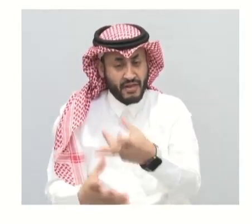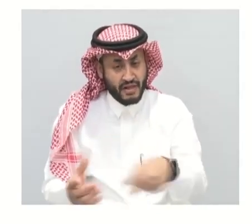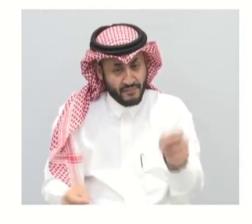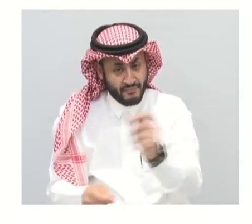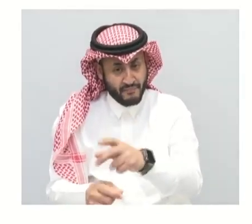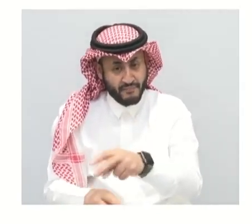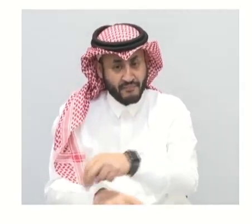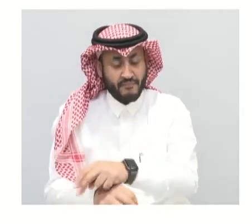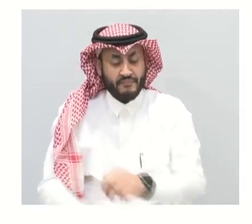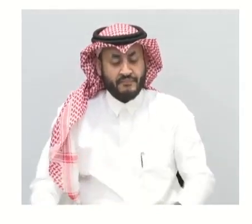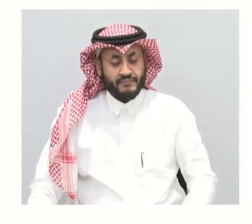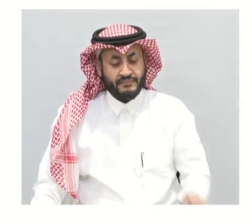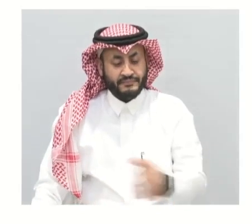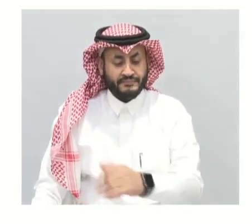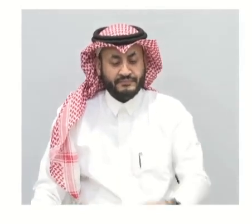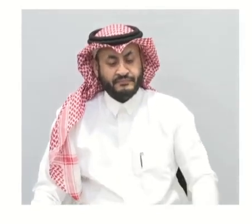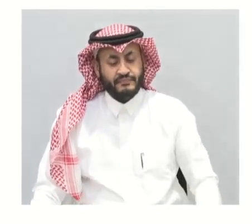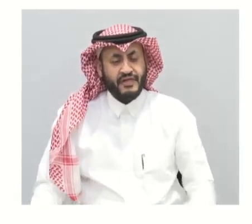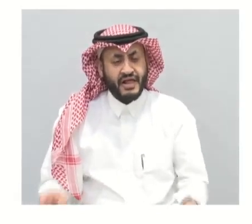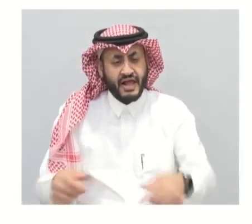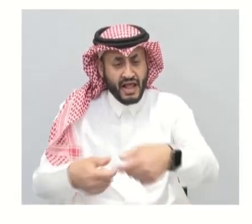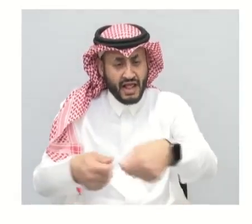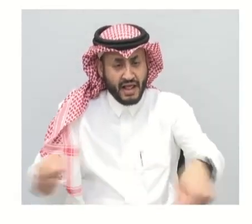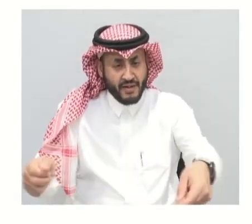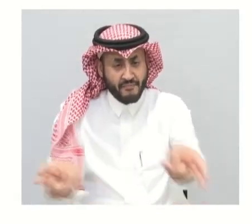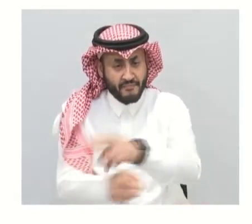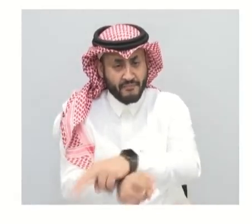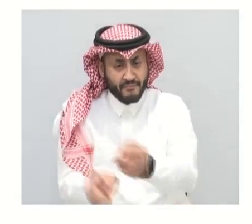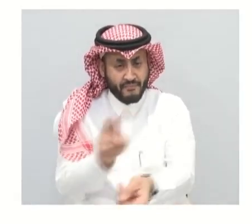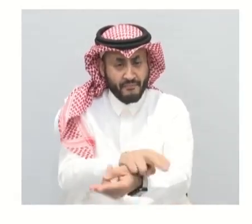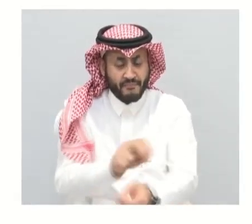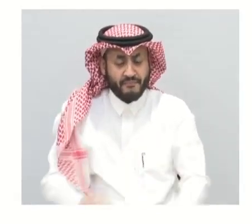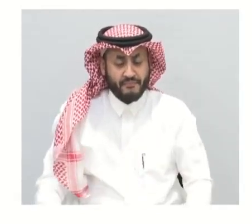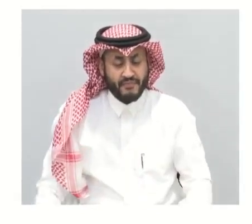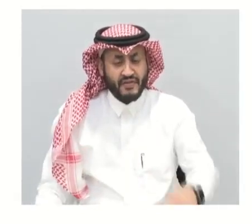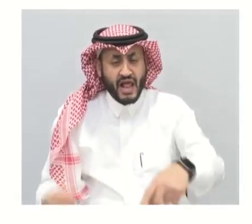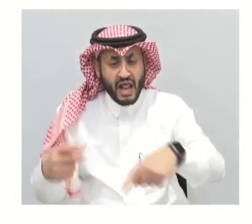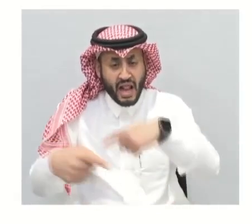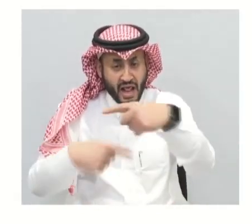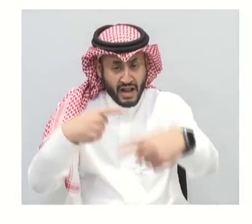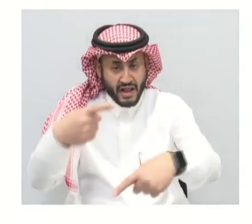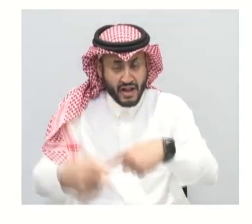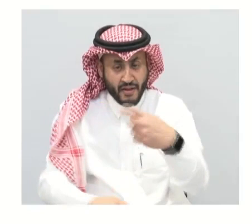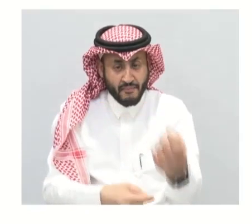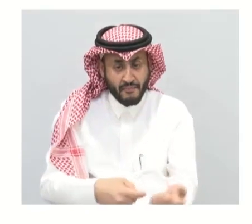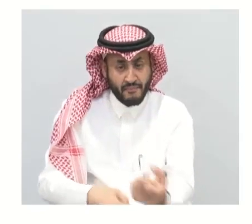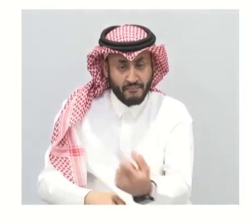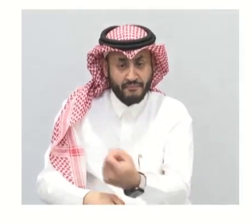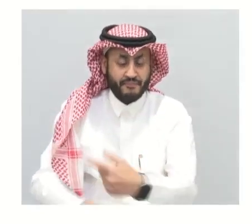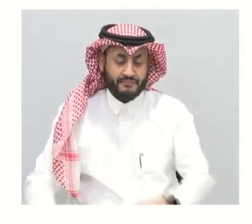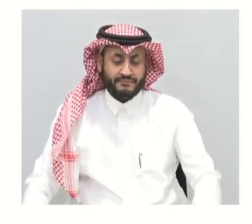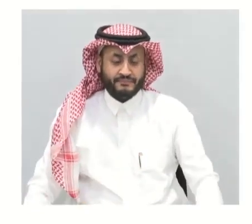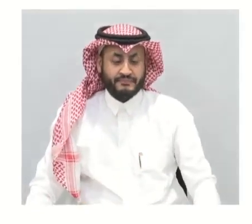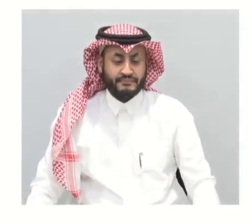امامكم الاشرطه المتبادله اضافه الى ذلك الدوره الزراعيه كذلك طالب